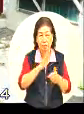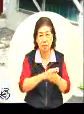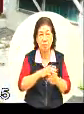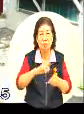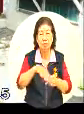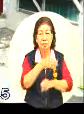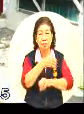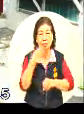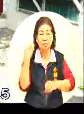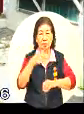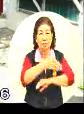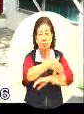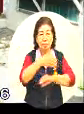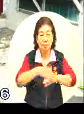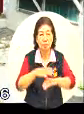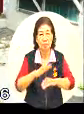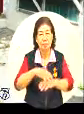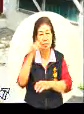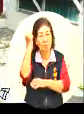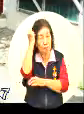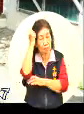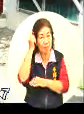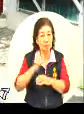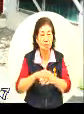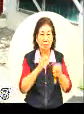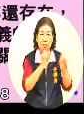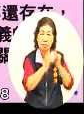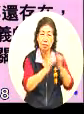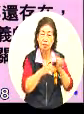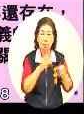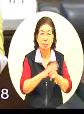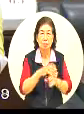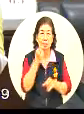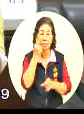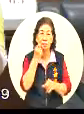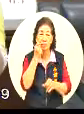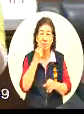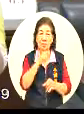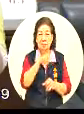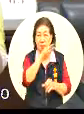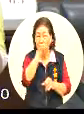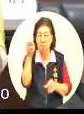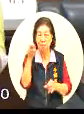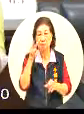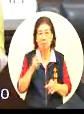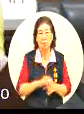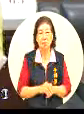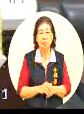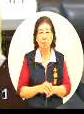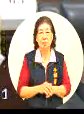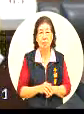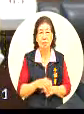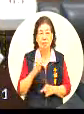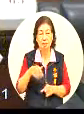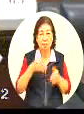些居民有兴趣的过来看所以本社在这里说针对我们黄埔新